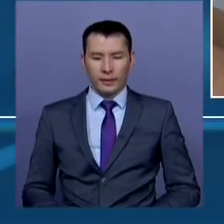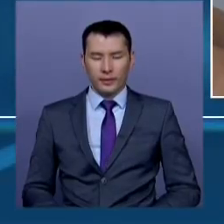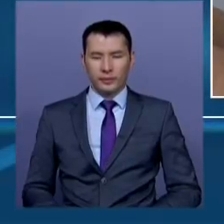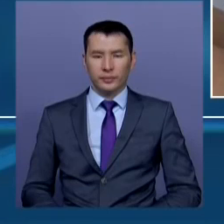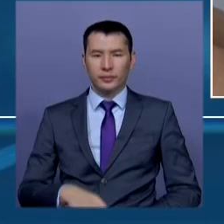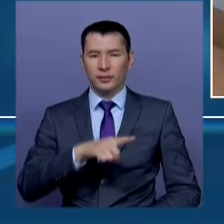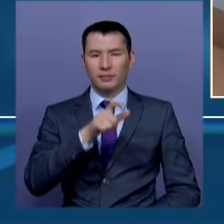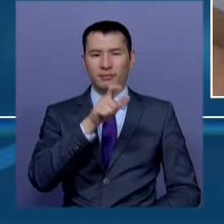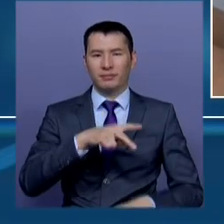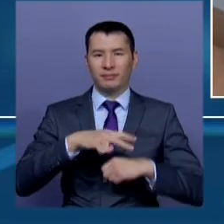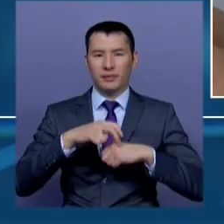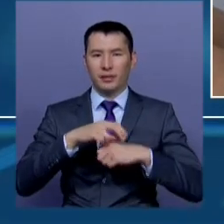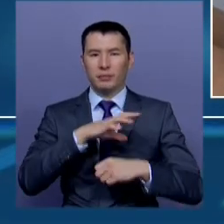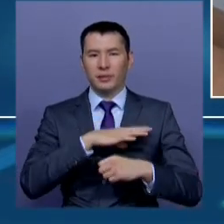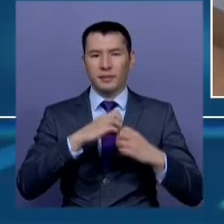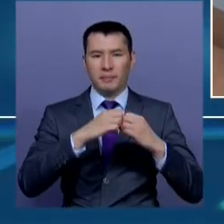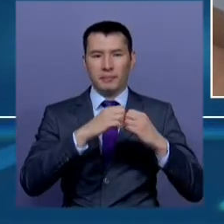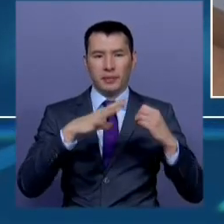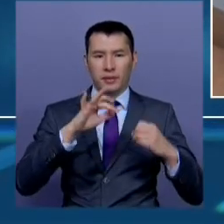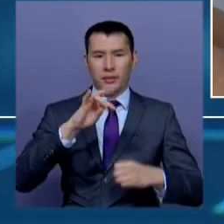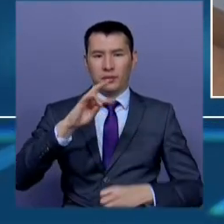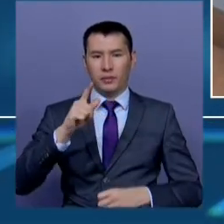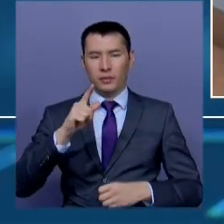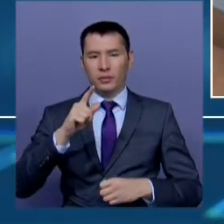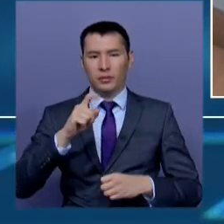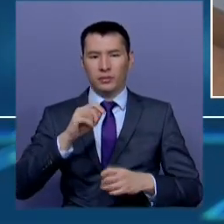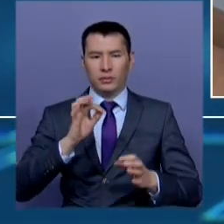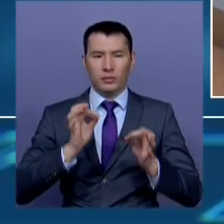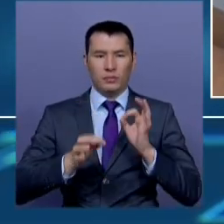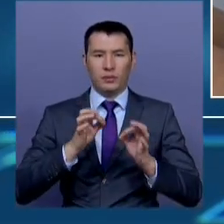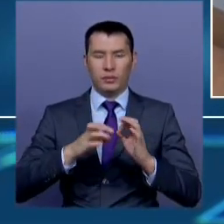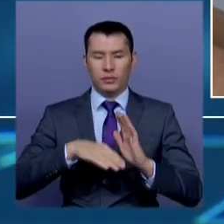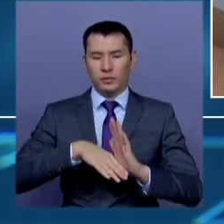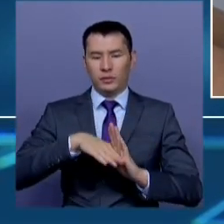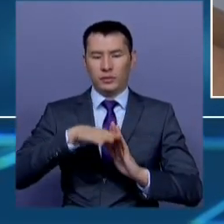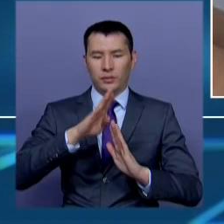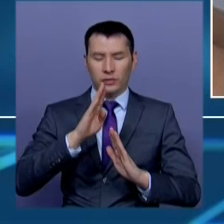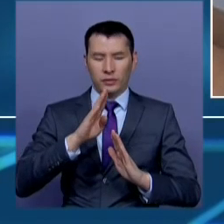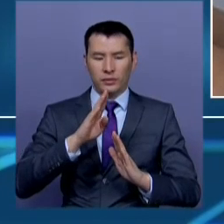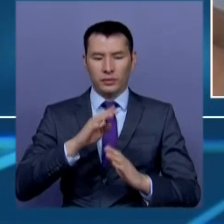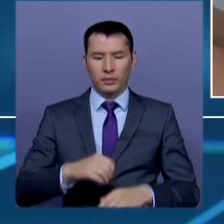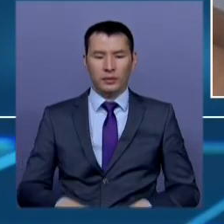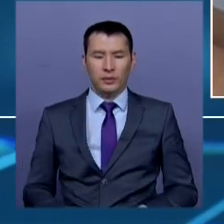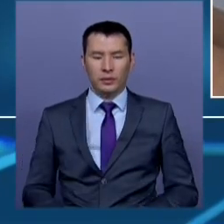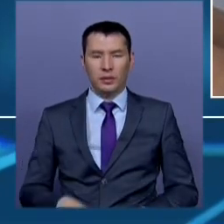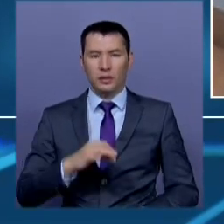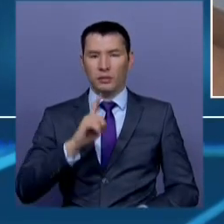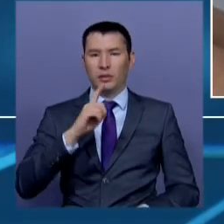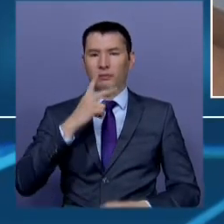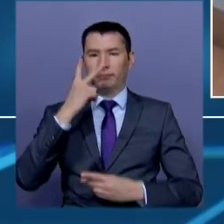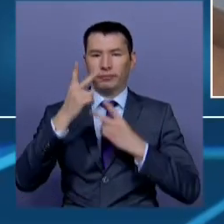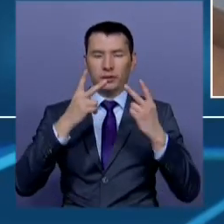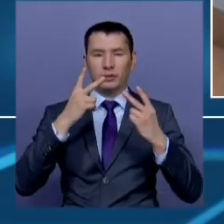Состояние пациента на 15 июня стабильно с улучшением. Ориентирован во времени, в пространстве, неврологическая